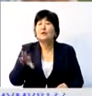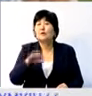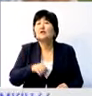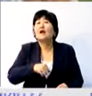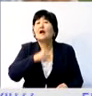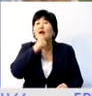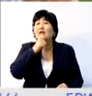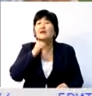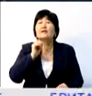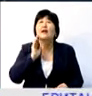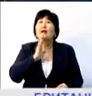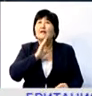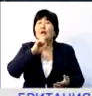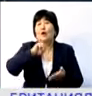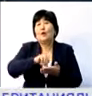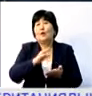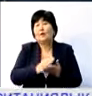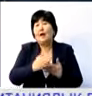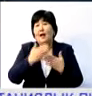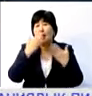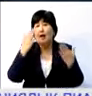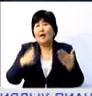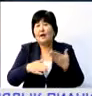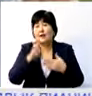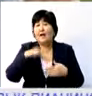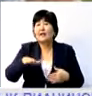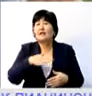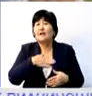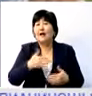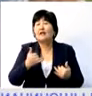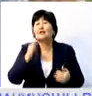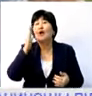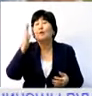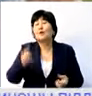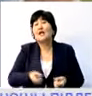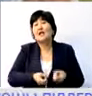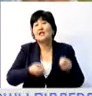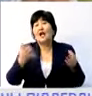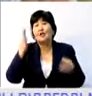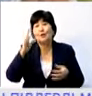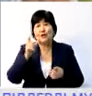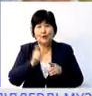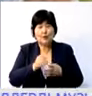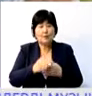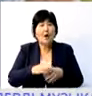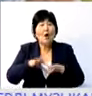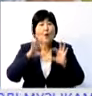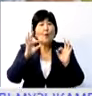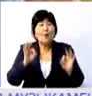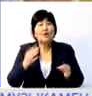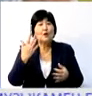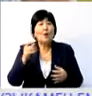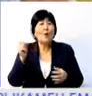буын өкілдері ұйытқы болған. Халық түсінігінде елдің алғысын алғанның болашағы жарқын болады деген сөз бар. Өнерлінің қол